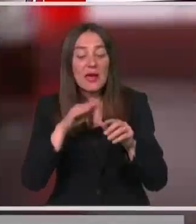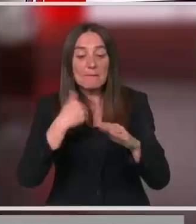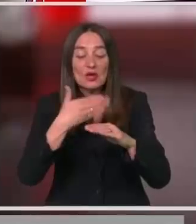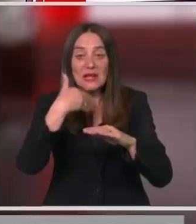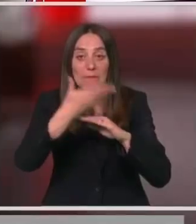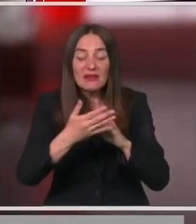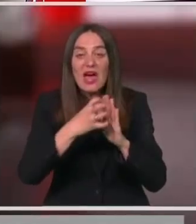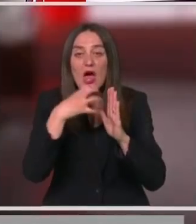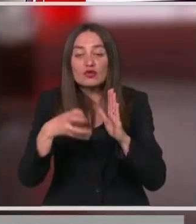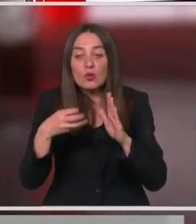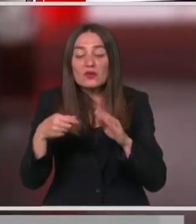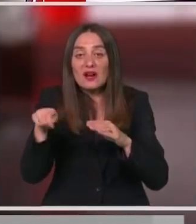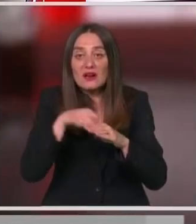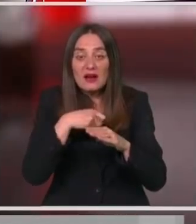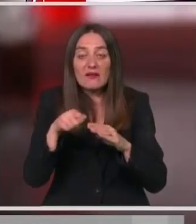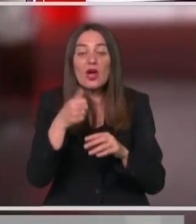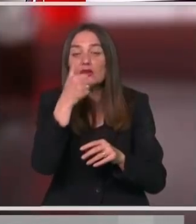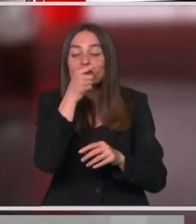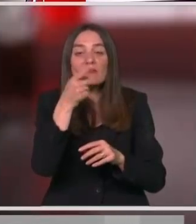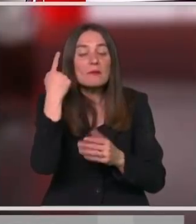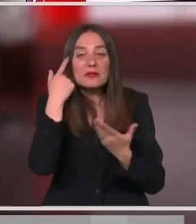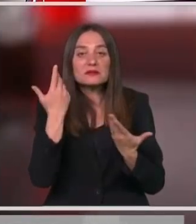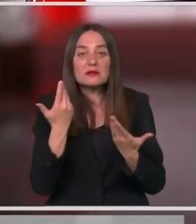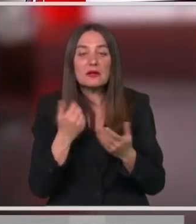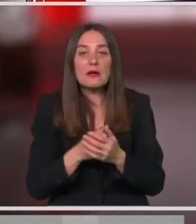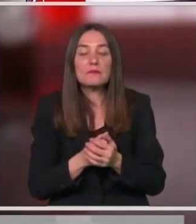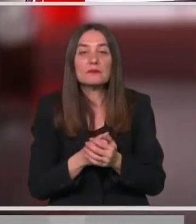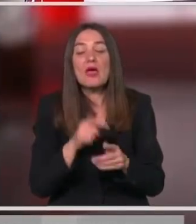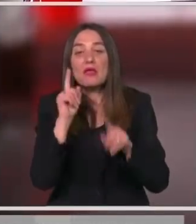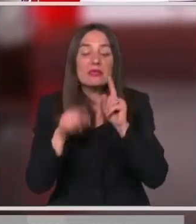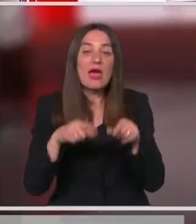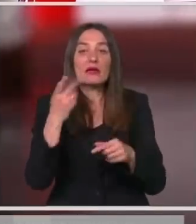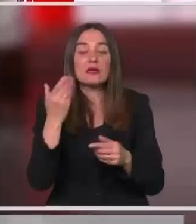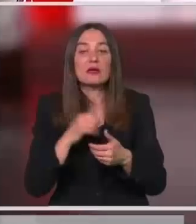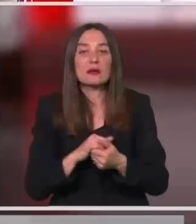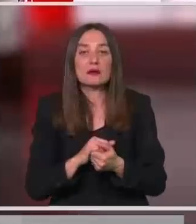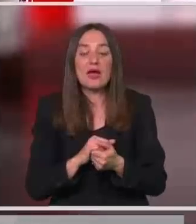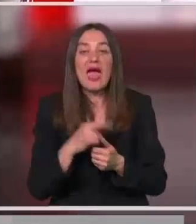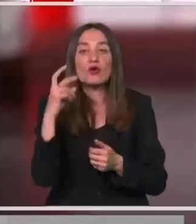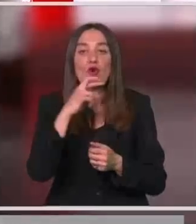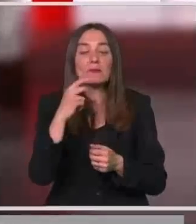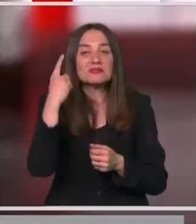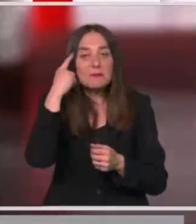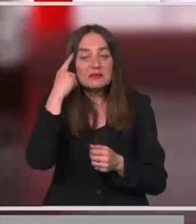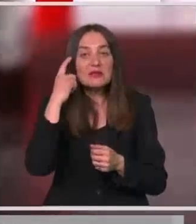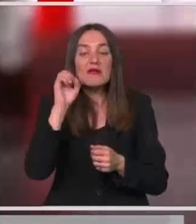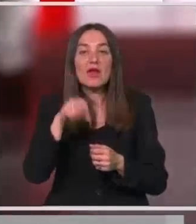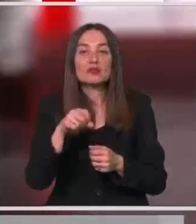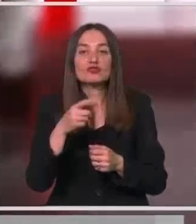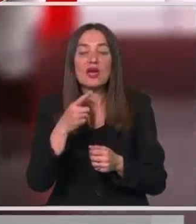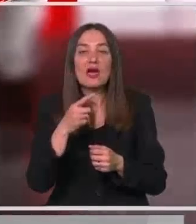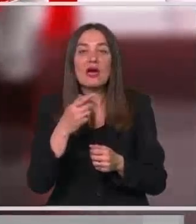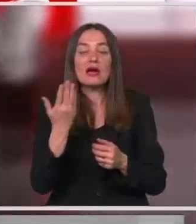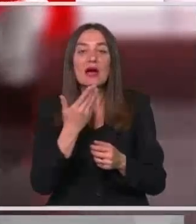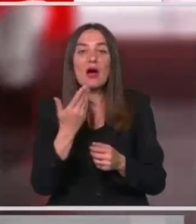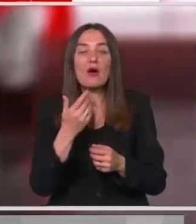jedna dugotrajna recesija. A šta vi smatrate? A opet neki ekonomisti smatraju da će imati